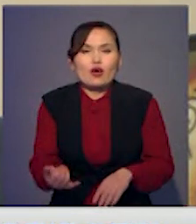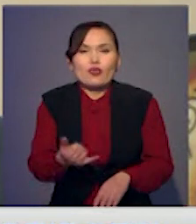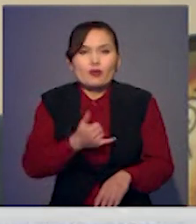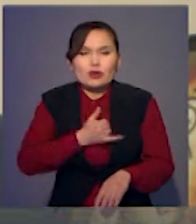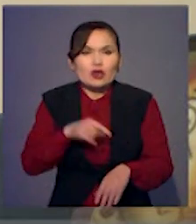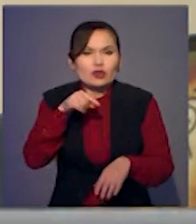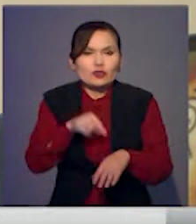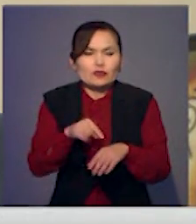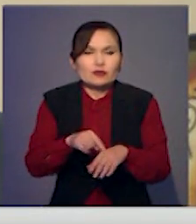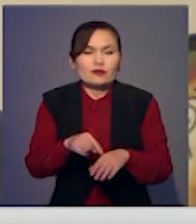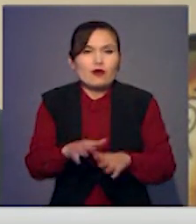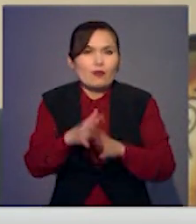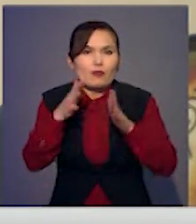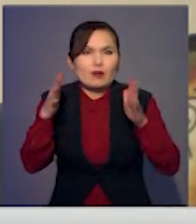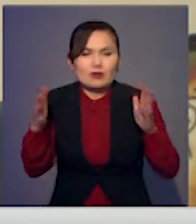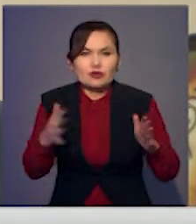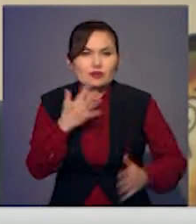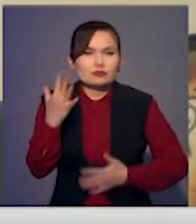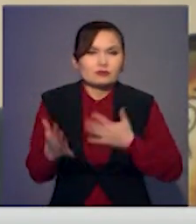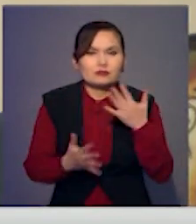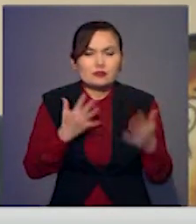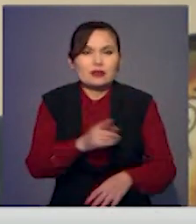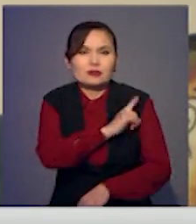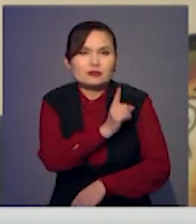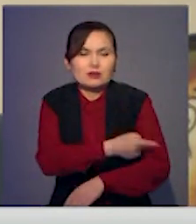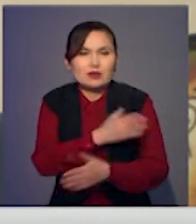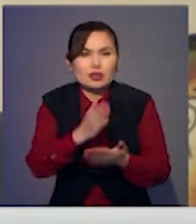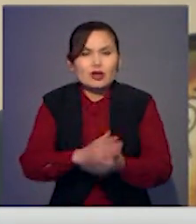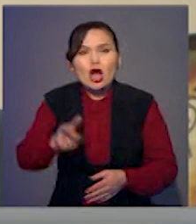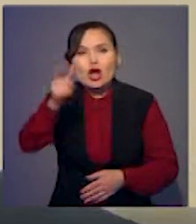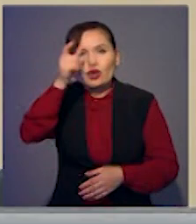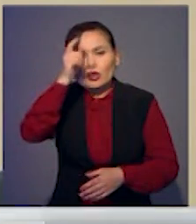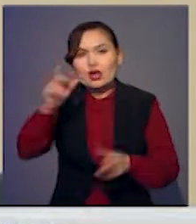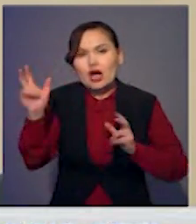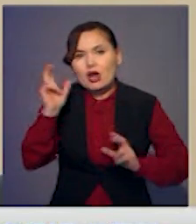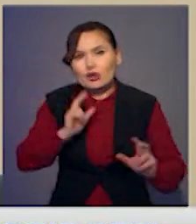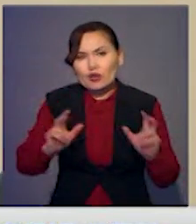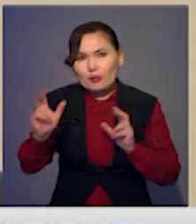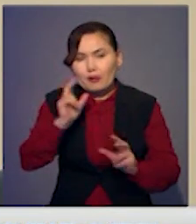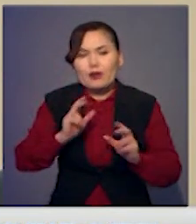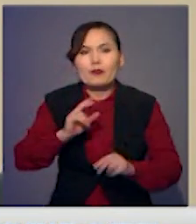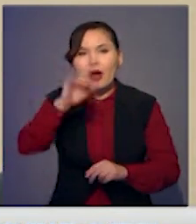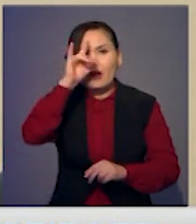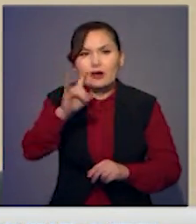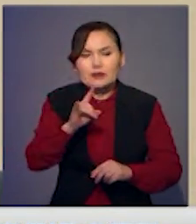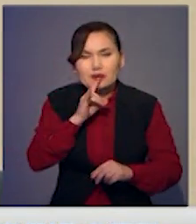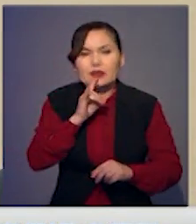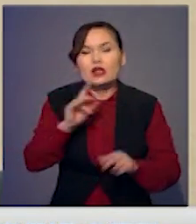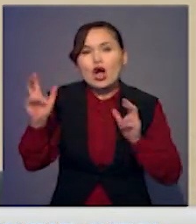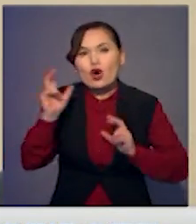арқылы олар бізге өздерінің деген сезімдерін жеткізіп жатыр. Көптеген жаңа жобалармен таныстық. Бұл дегеніміз тағда біздің түрк